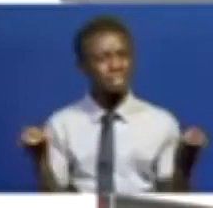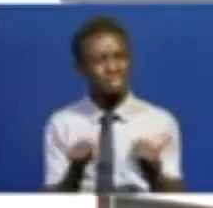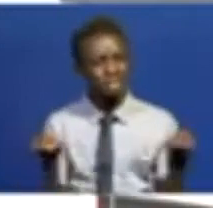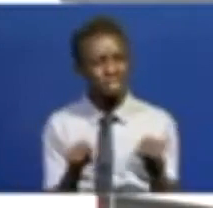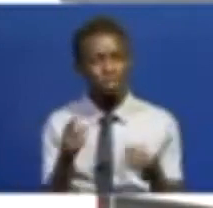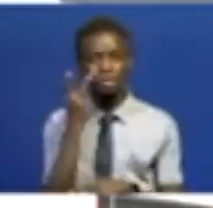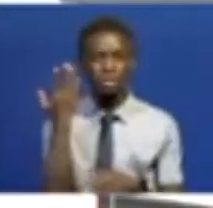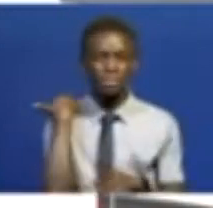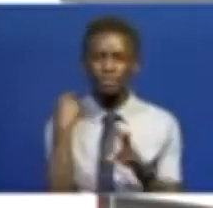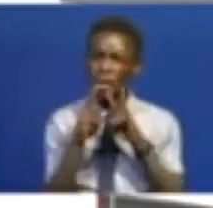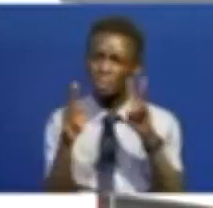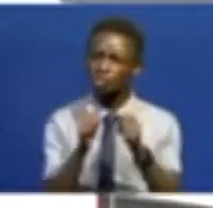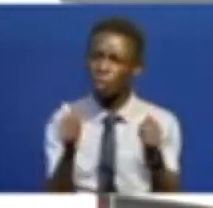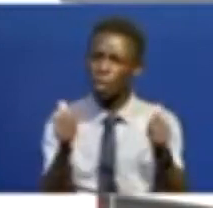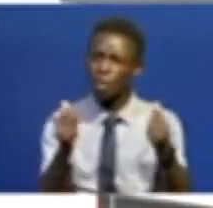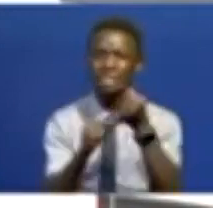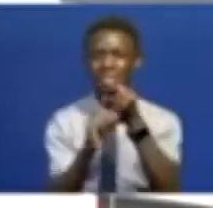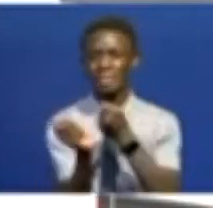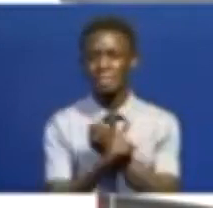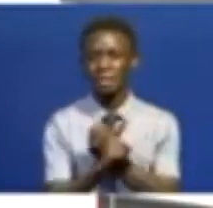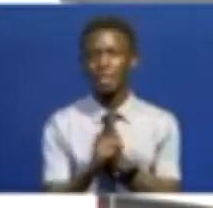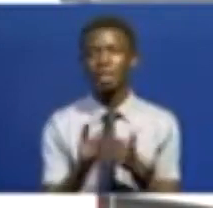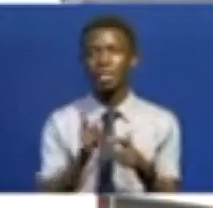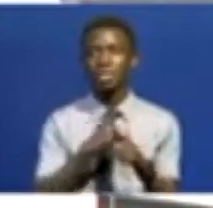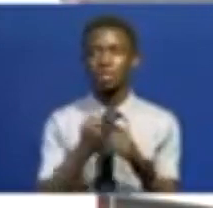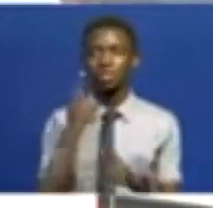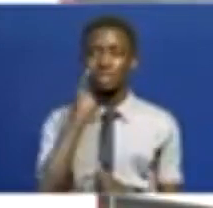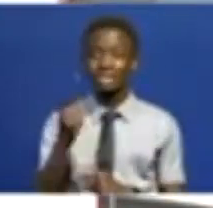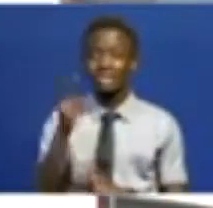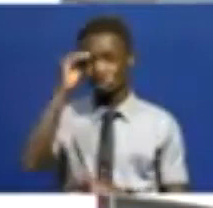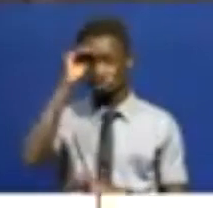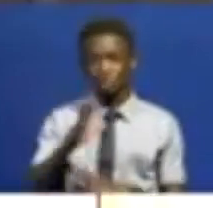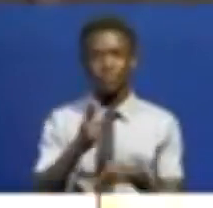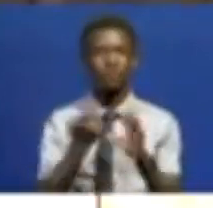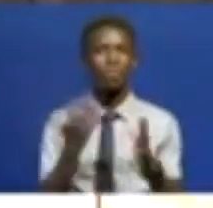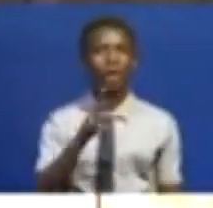muda wa miezi sita iliyopita. Mwanafunzi huyo ni wa chuo kikuu cha KBC.